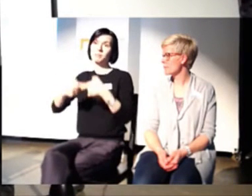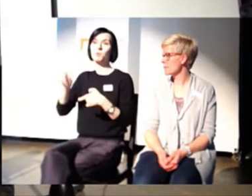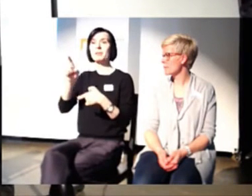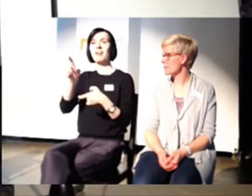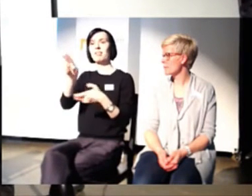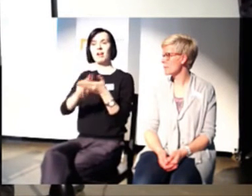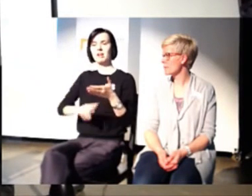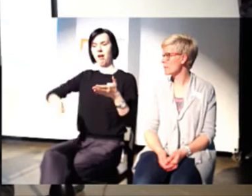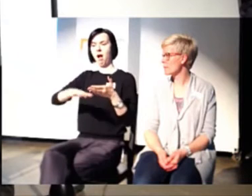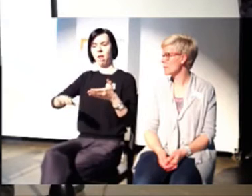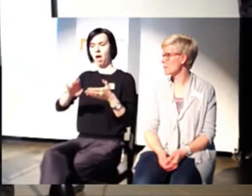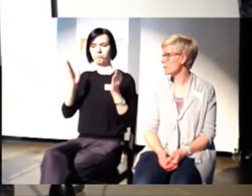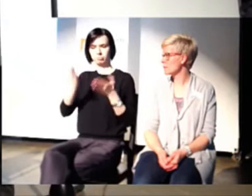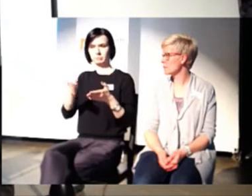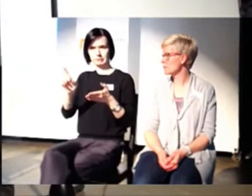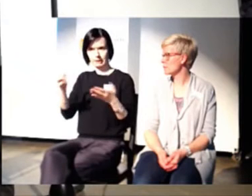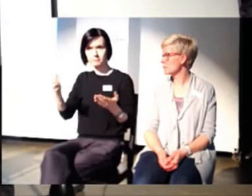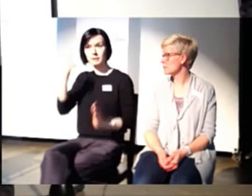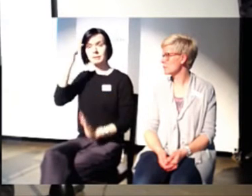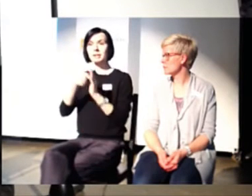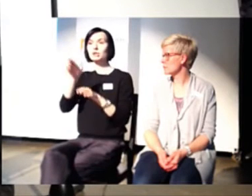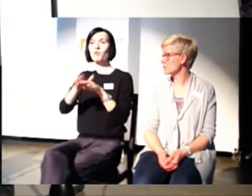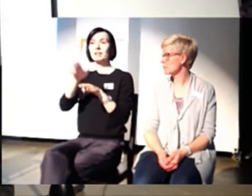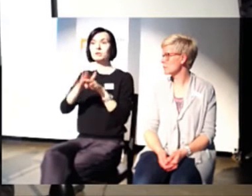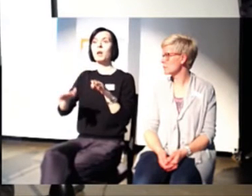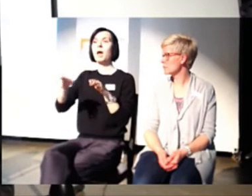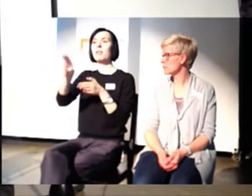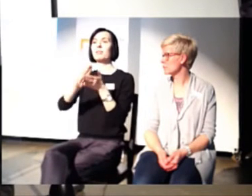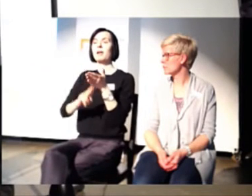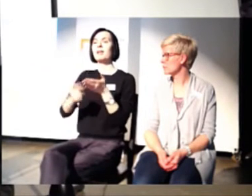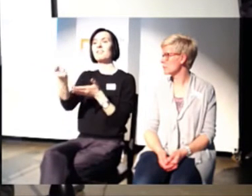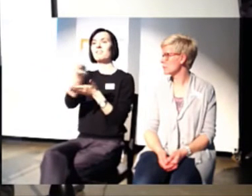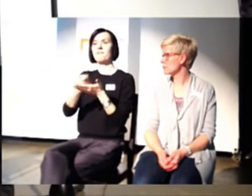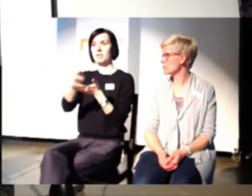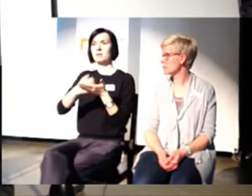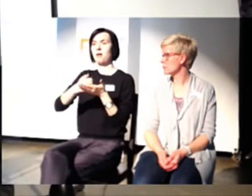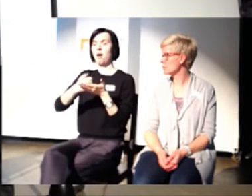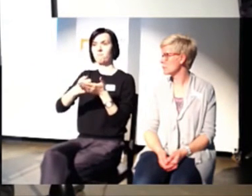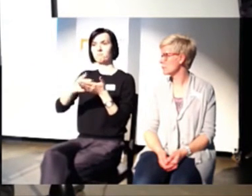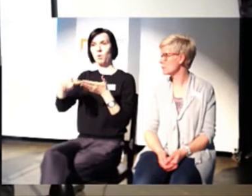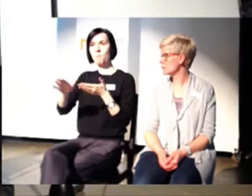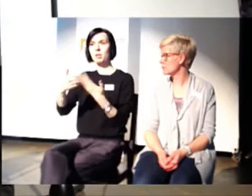esimerkiksi Jyväskylän grafiikan pajassa on todella hyvät sen alan